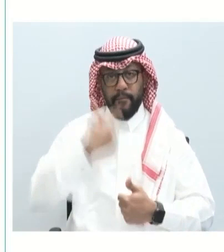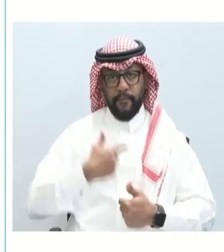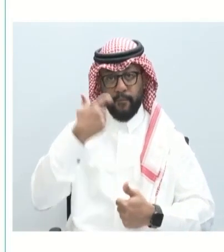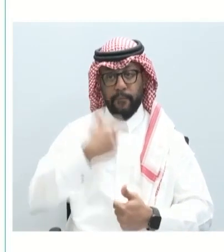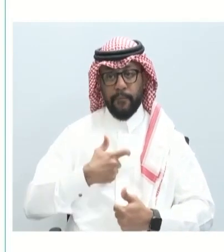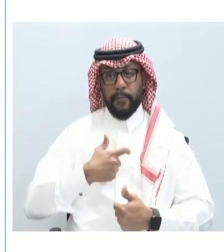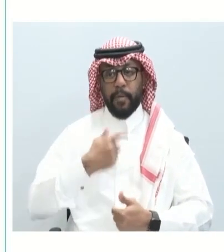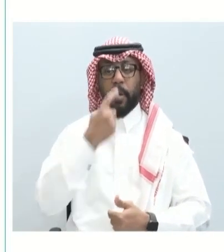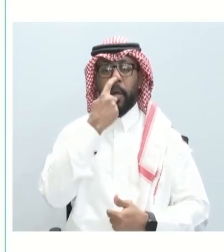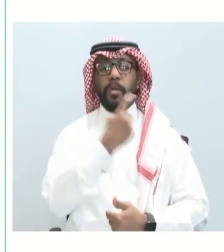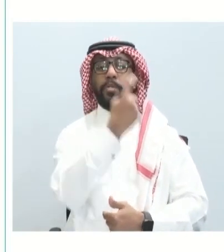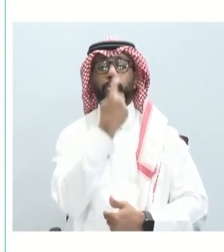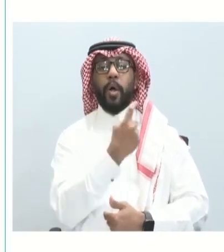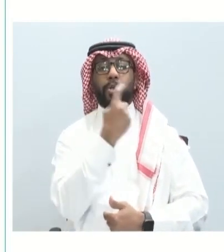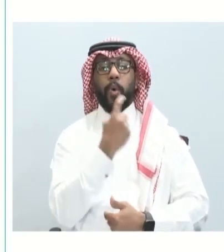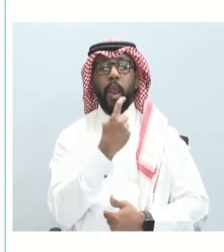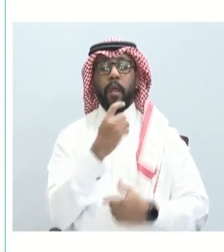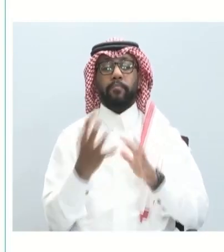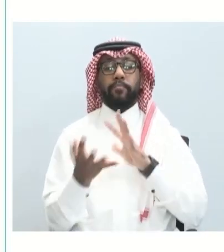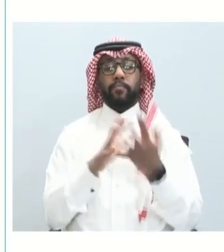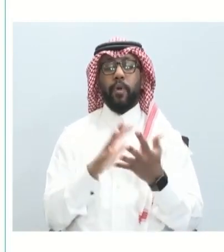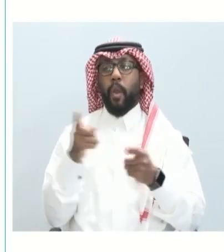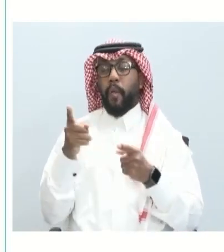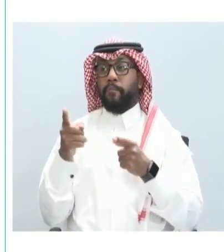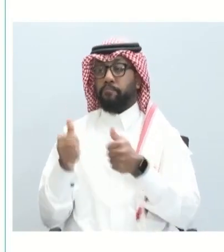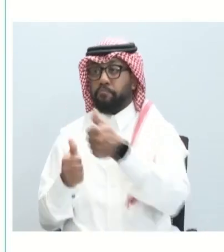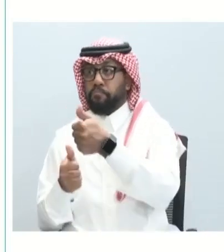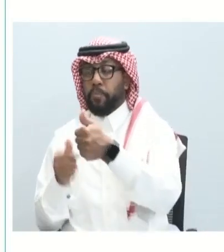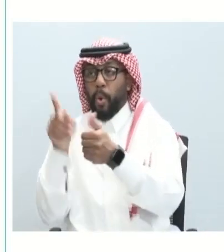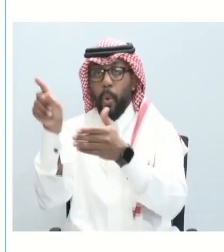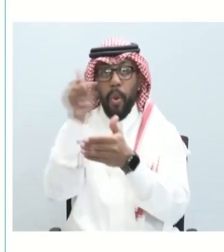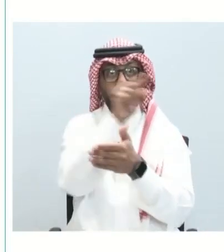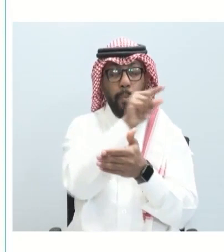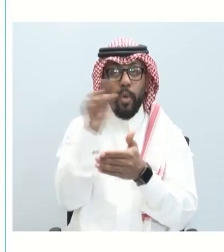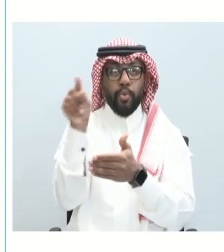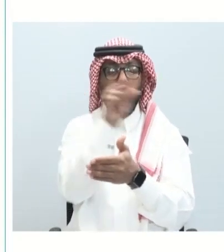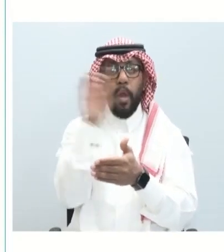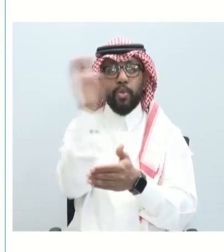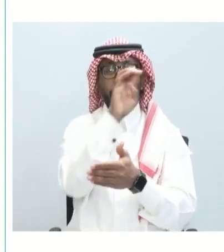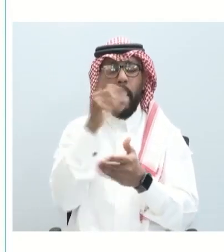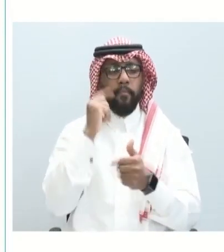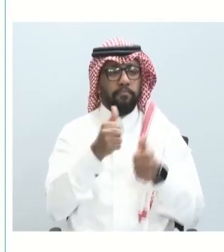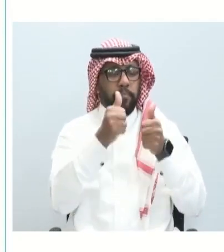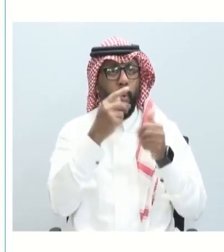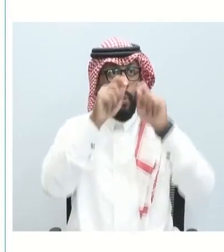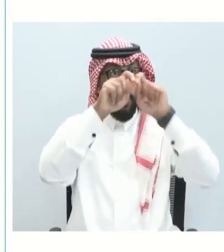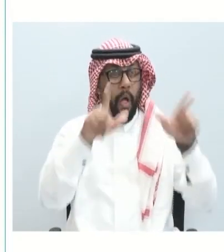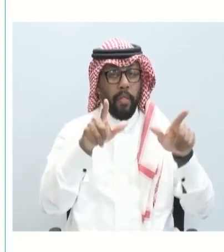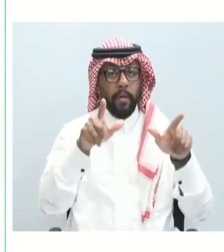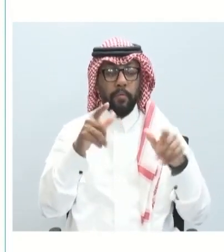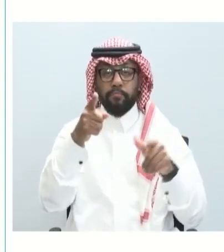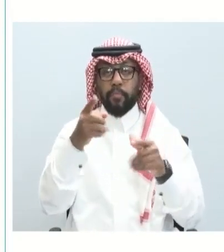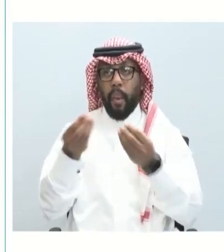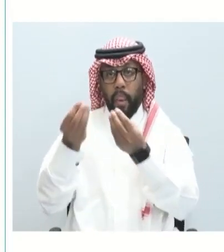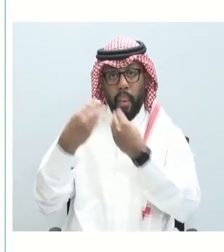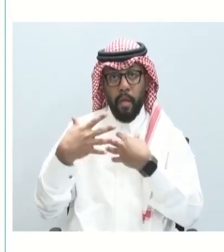الافكار والعبارات ويسال ايضا هل العلاقه بين المقدمات والنتيجه واضحه وغير